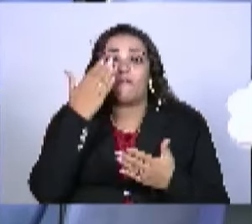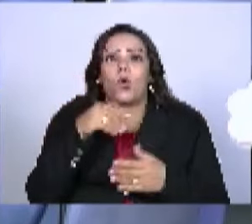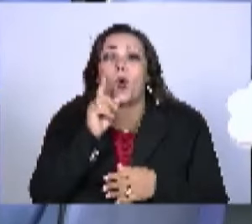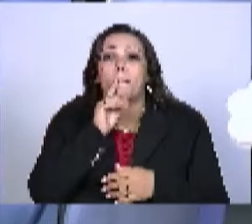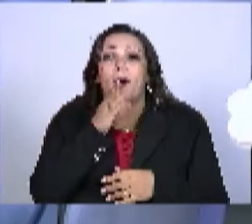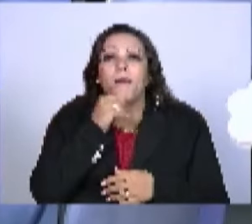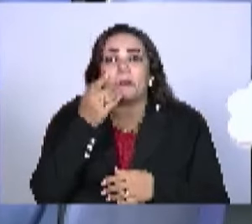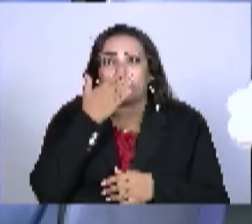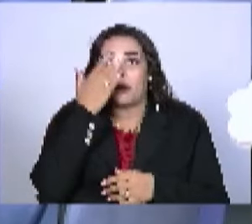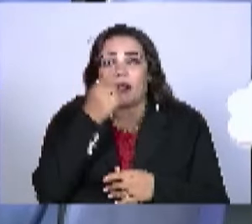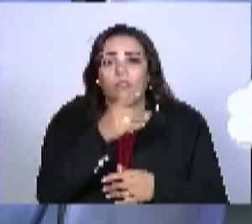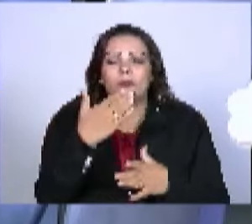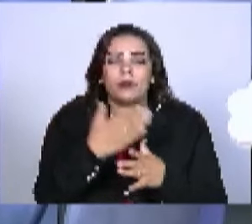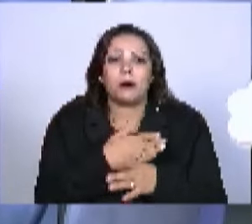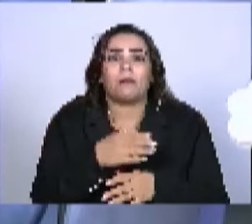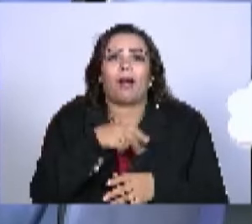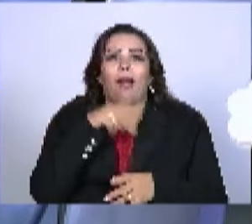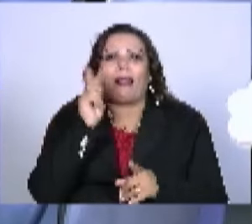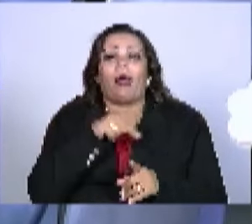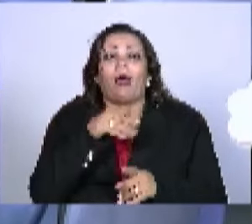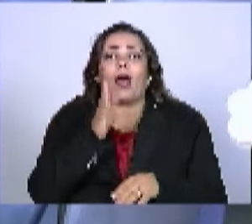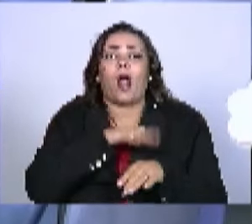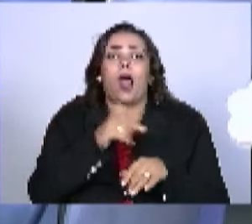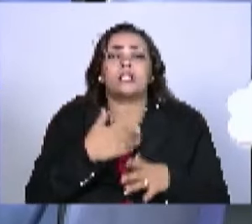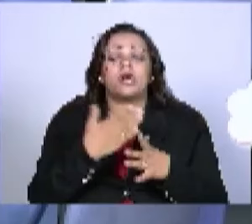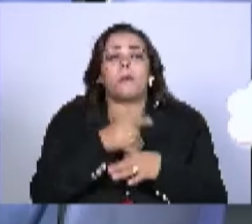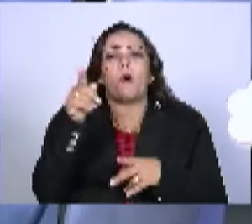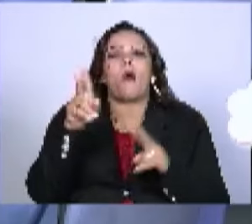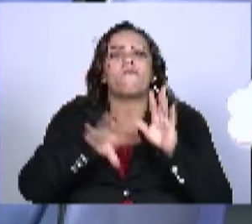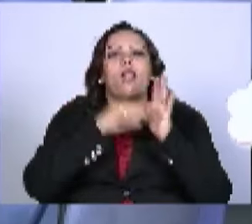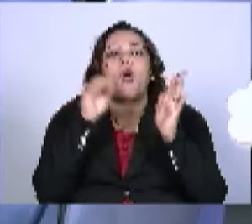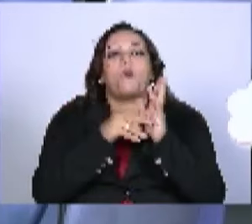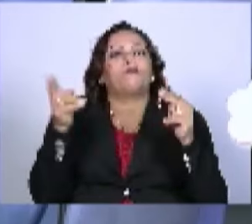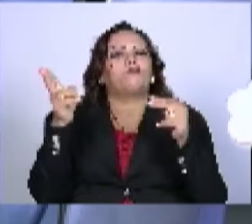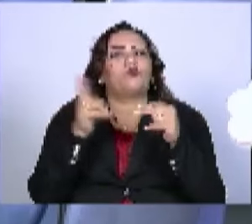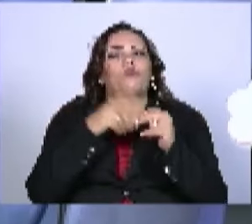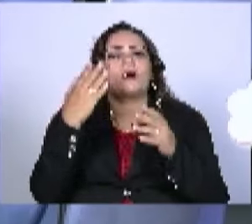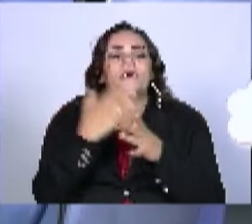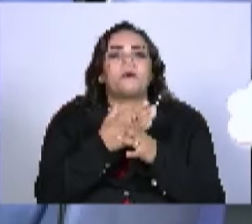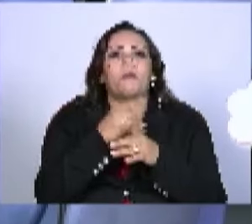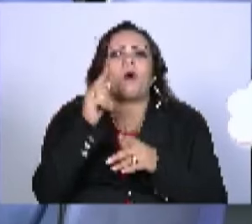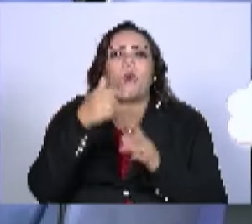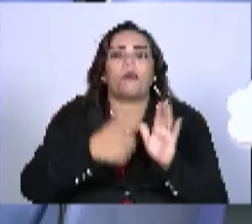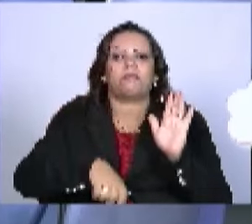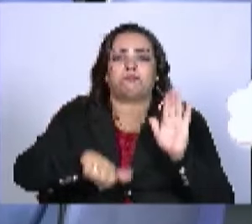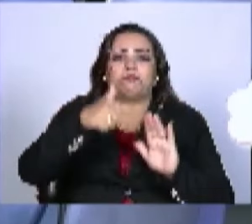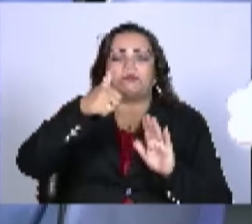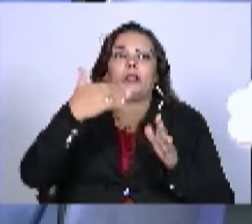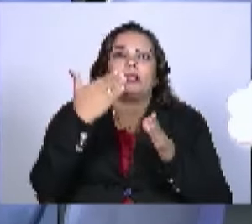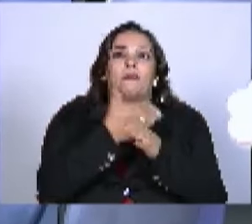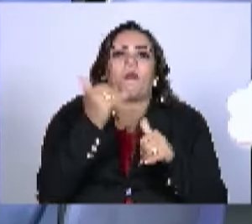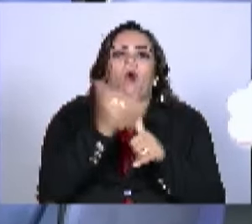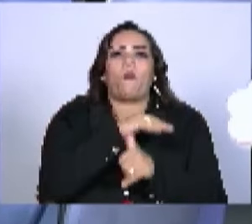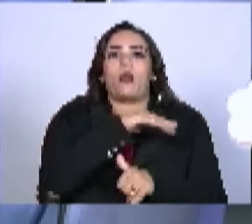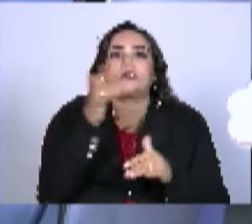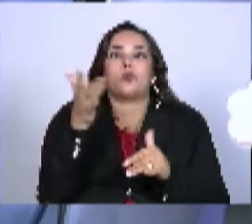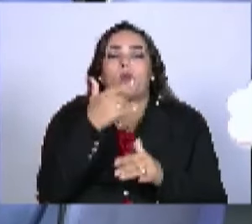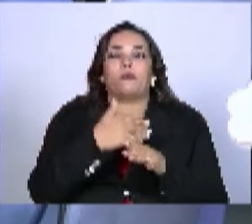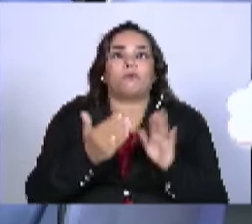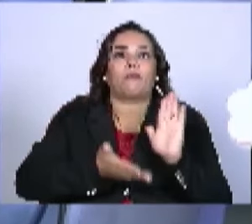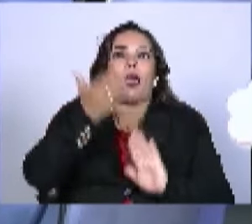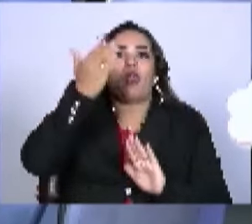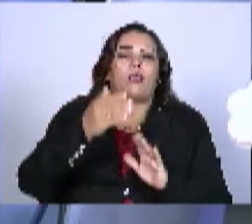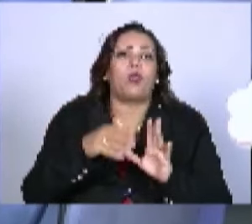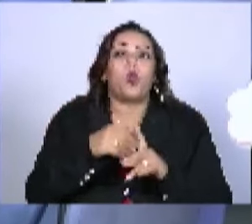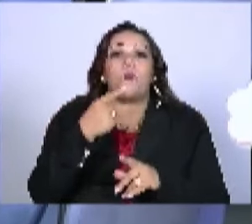اهلي حاجه لانهم هيشموا فيا لانهم ما كانوش موافقين بيه عشان مستواه اعلى مننا ومن ازواج اخواتي ممكن